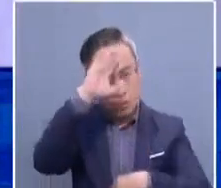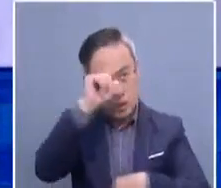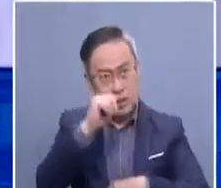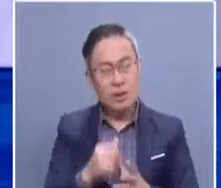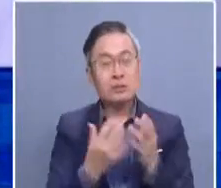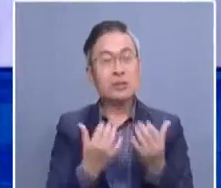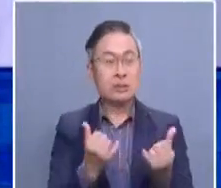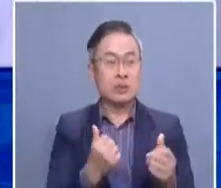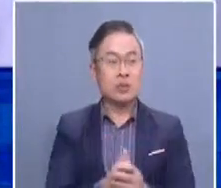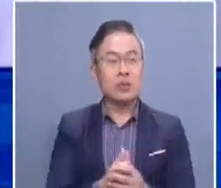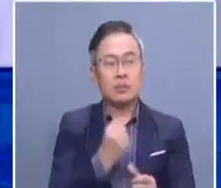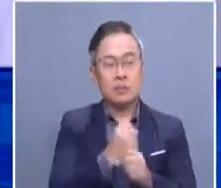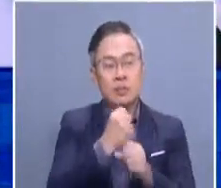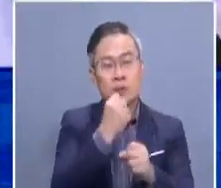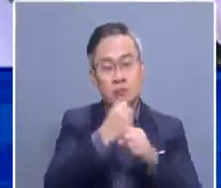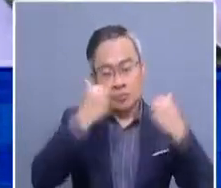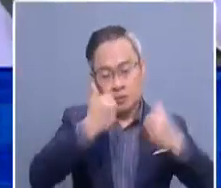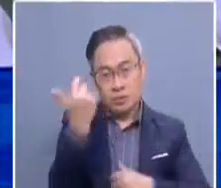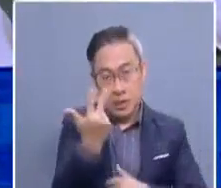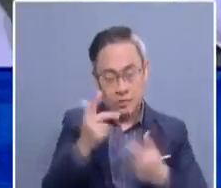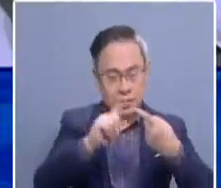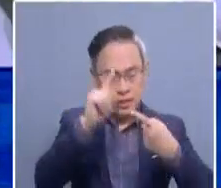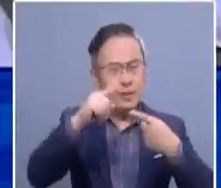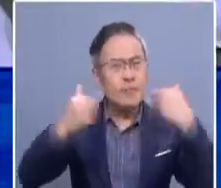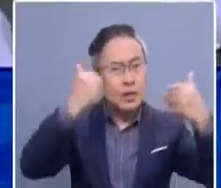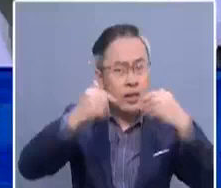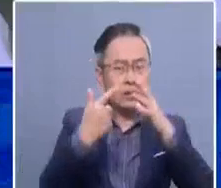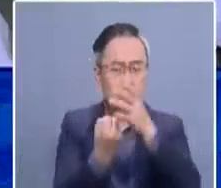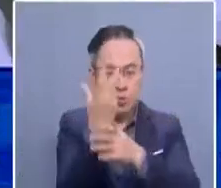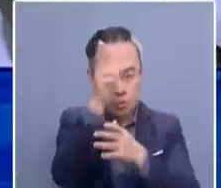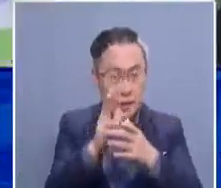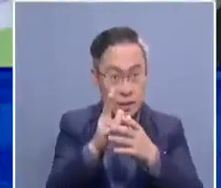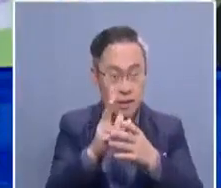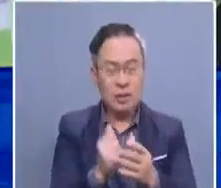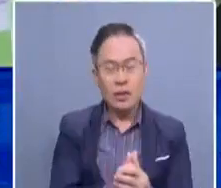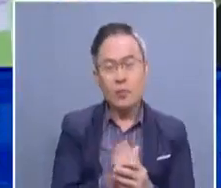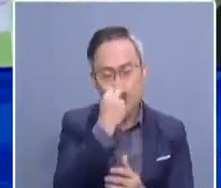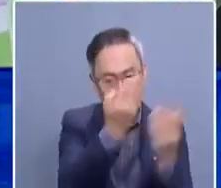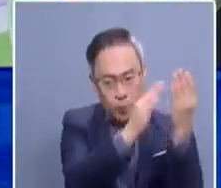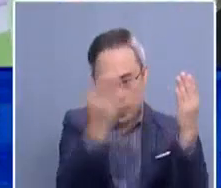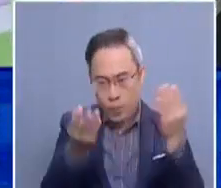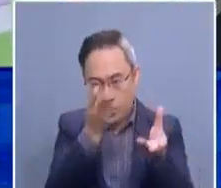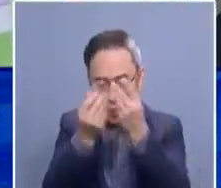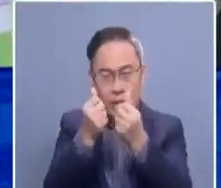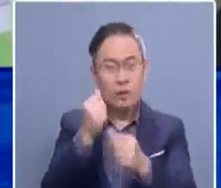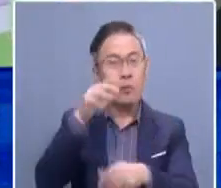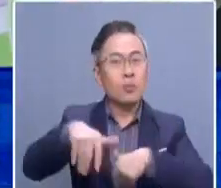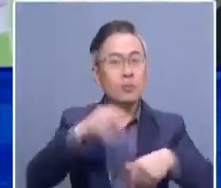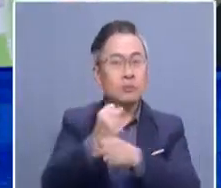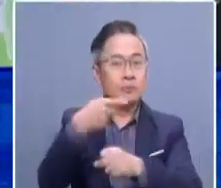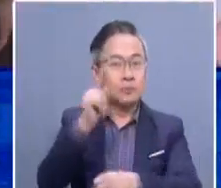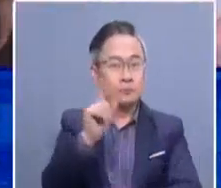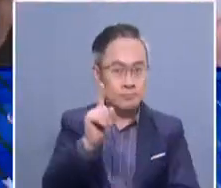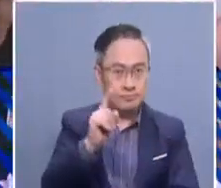กิจกรรม3ส่วนส่วนแรกนะครับเป็นนิทรรศการกัญชากัญชง360องศาเพื่อประชาชนซึ่งจะแสดง